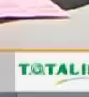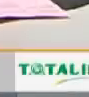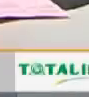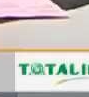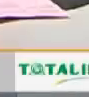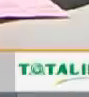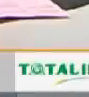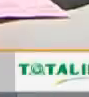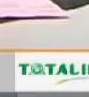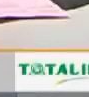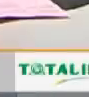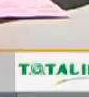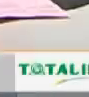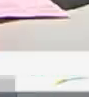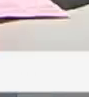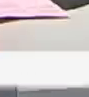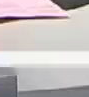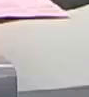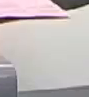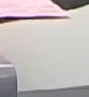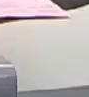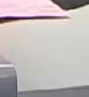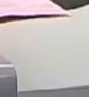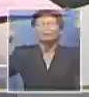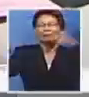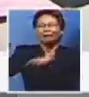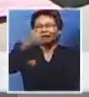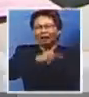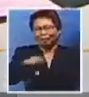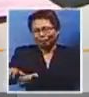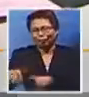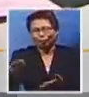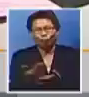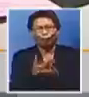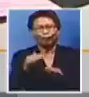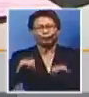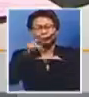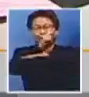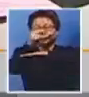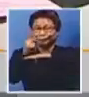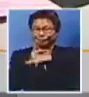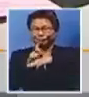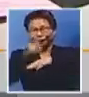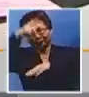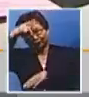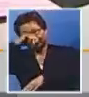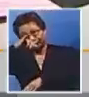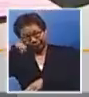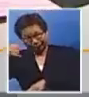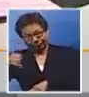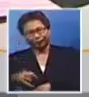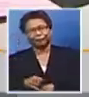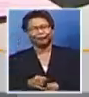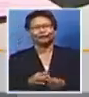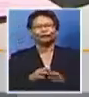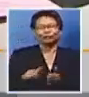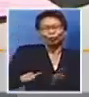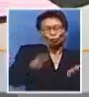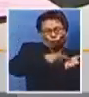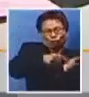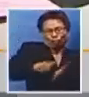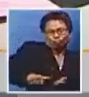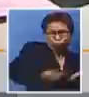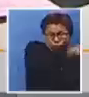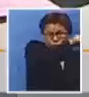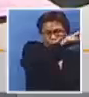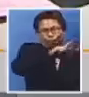6 insentif baru sempena sambutan Hari Peneroka Felda Peringkat Kebangsaan 2017 di Putrajaya. Antaranya pelupusan hutang,